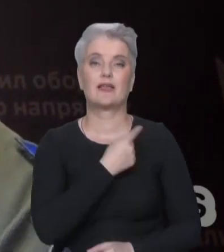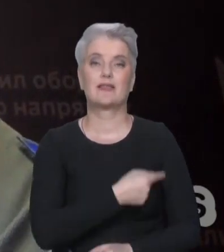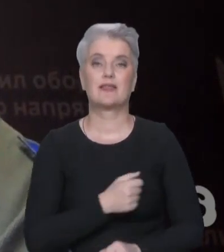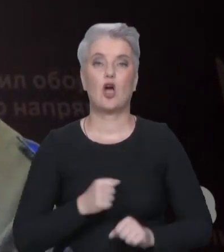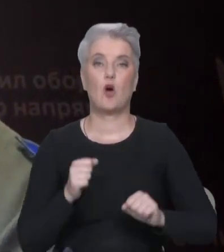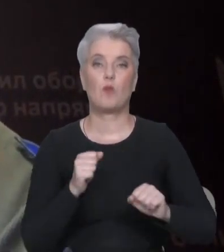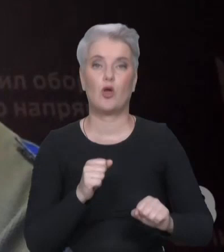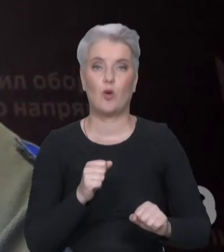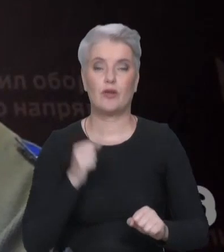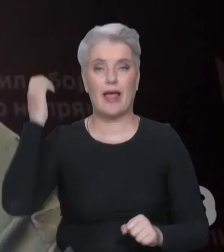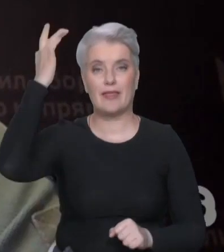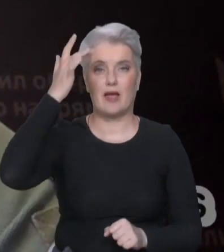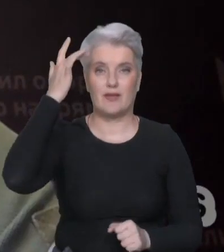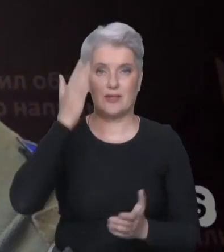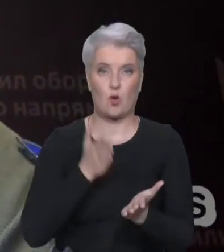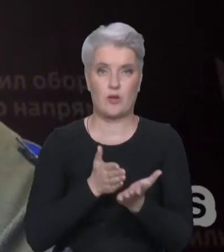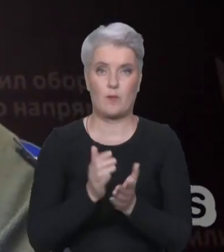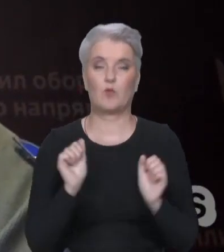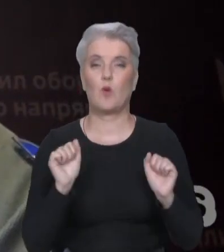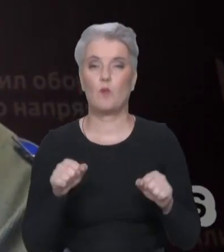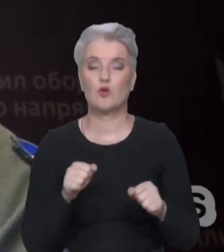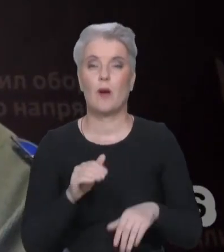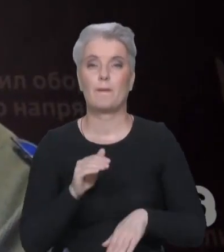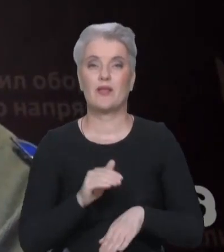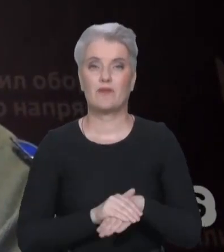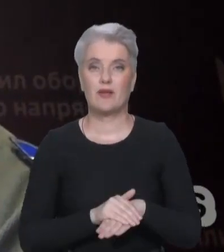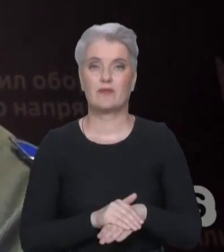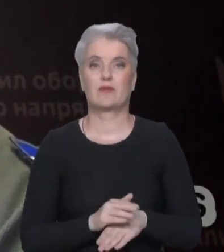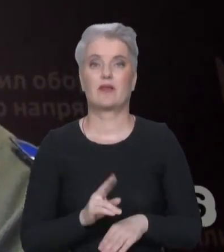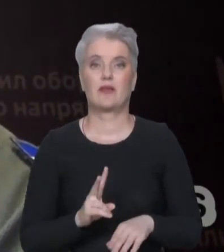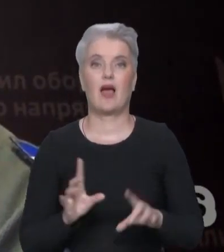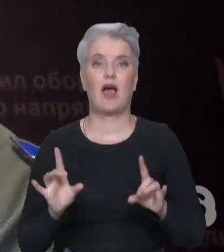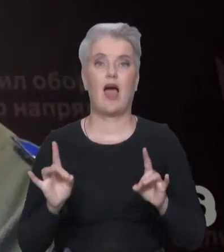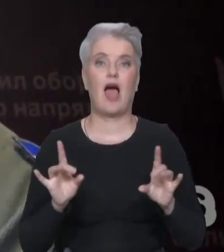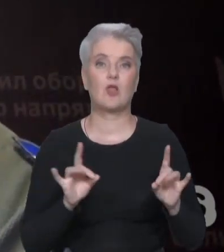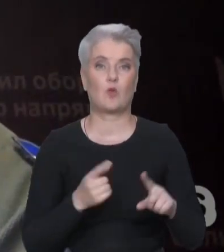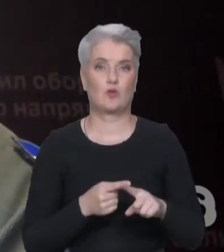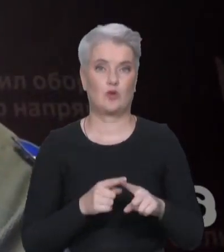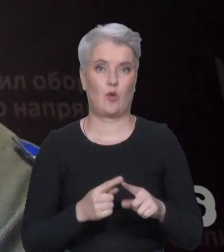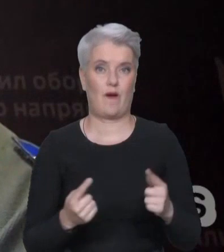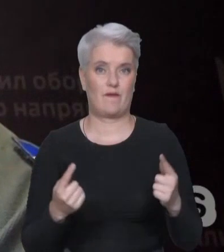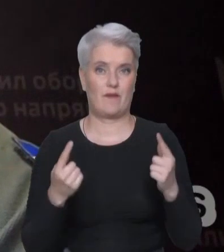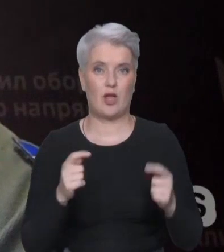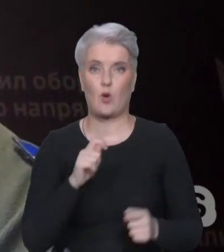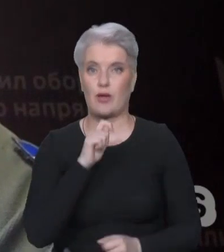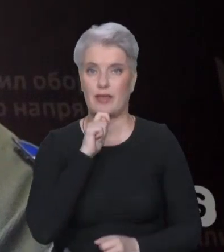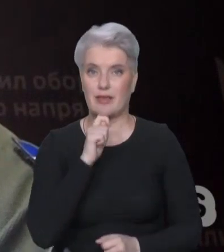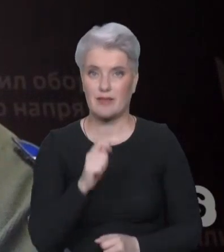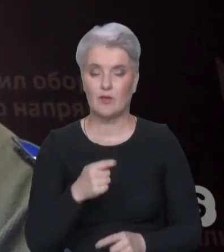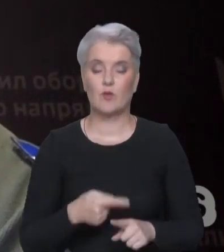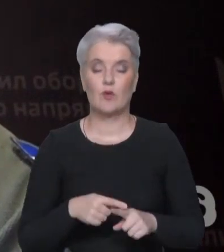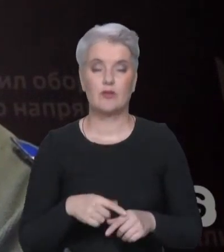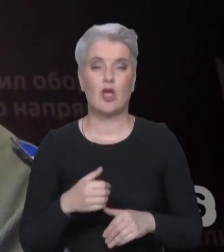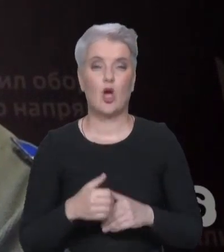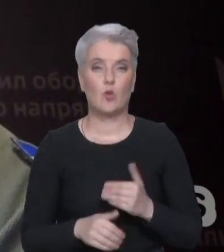напрямку. Можу сказати, підтвердити у якості анонсу цього великого інтерв'ю, що дійсно це вже є